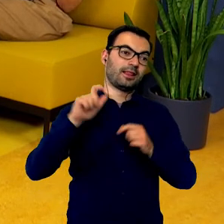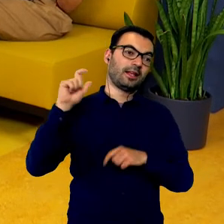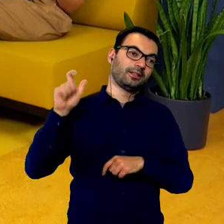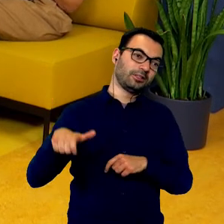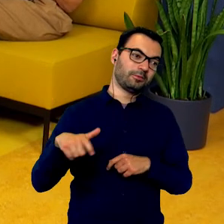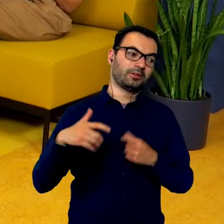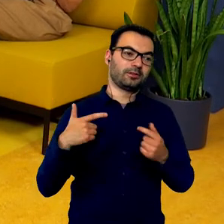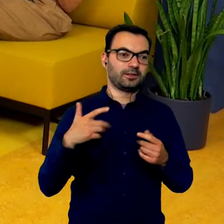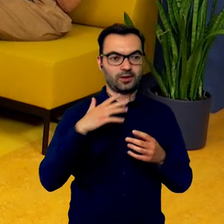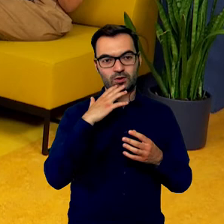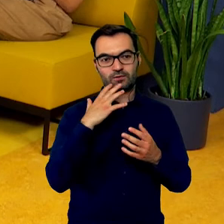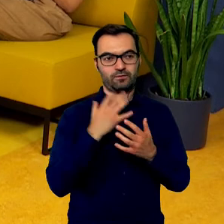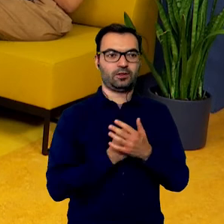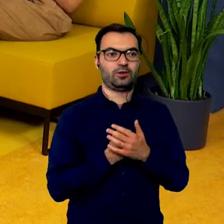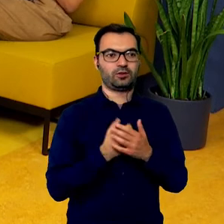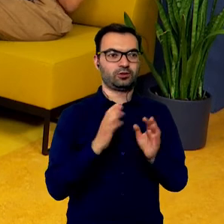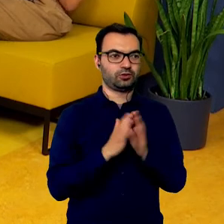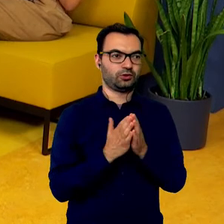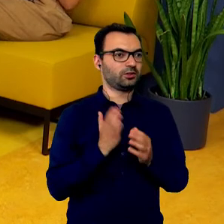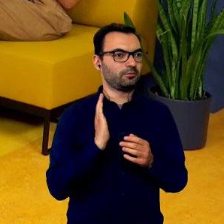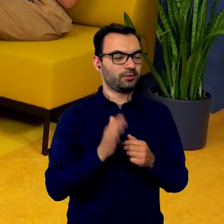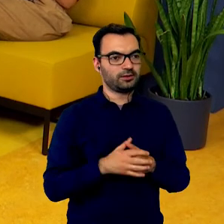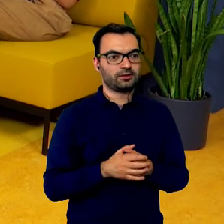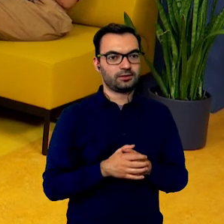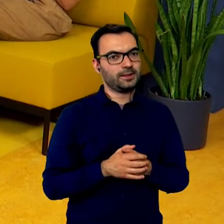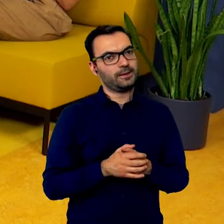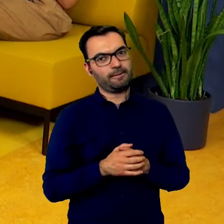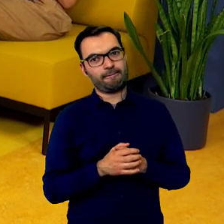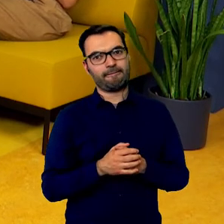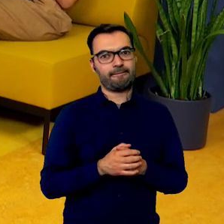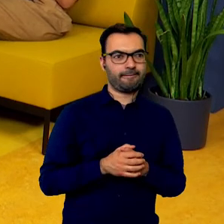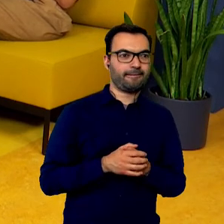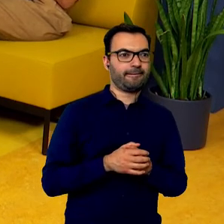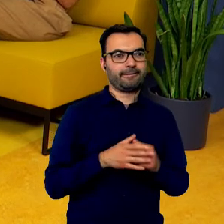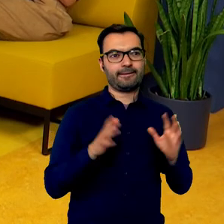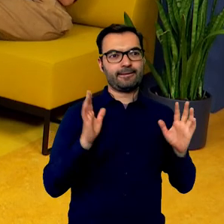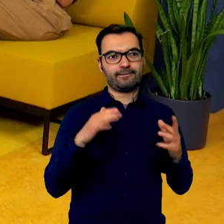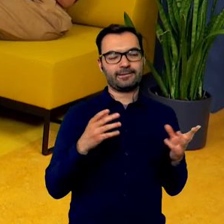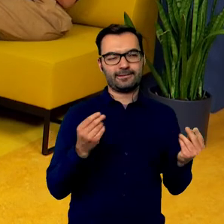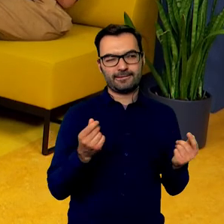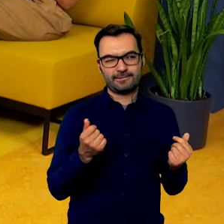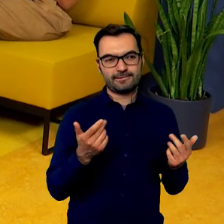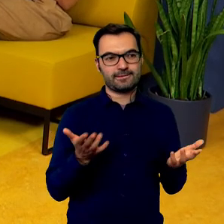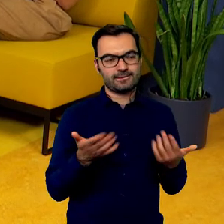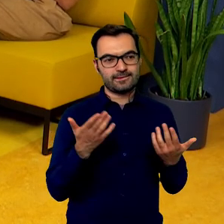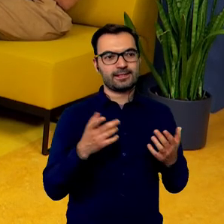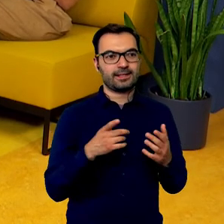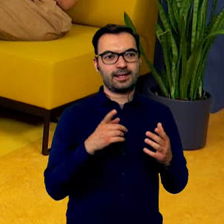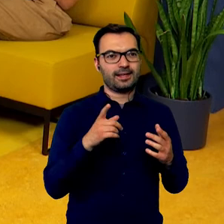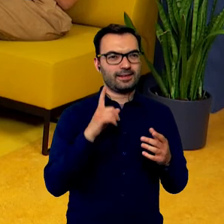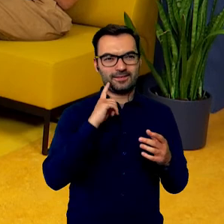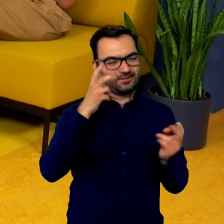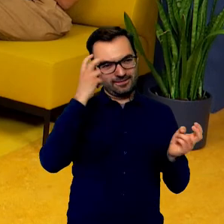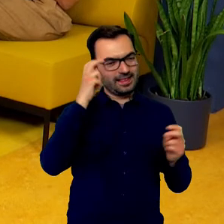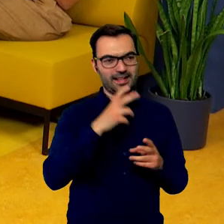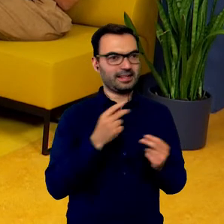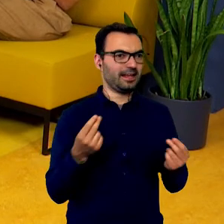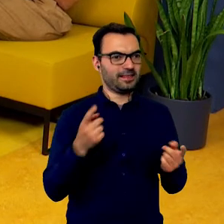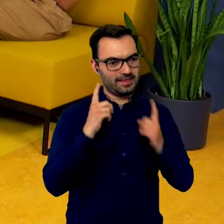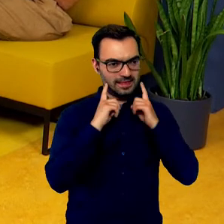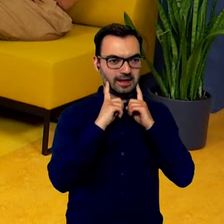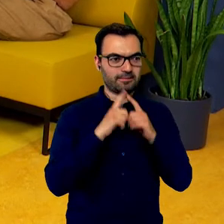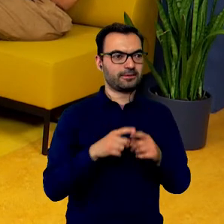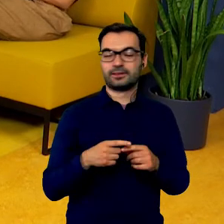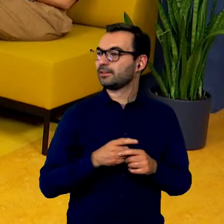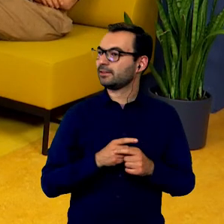też wykorzystane w książce i no, wydawać się będzie, że to wręcz podkręcone troszeczkę na potrzeby literatury, a jak rozumiem, nie.